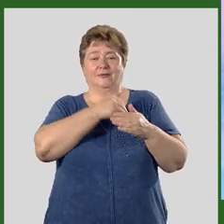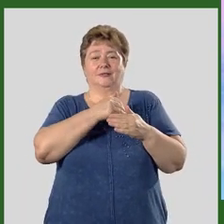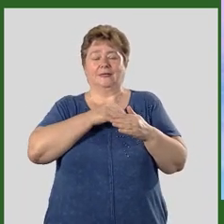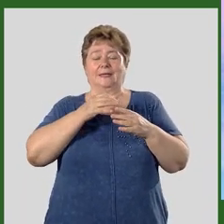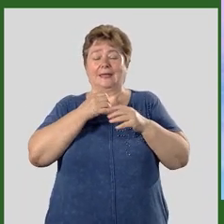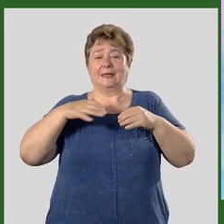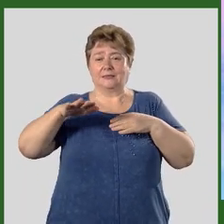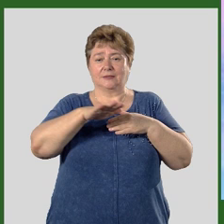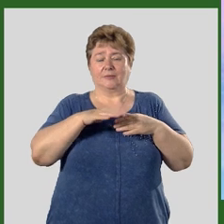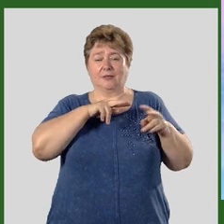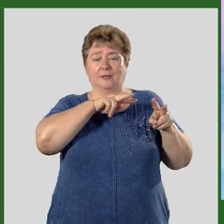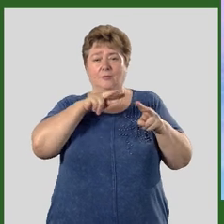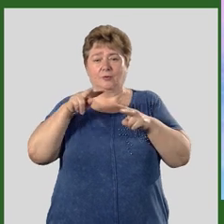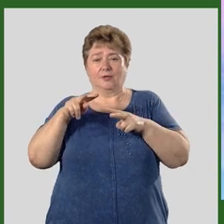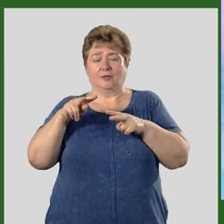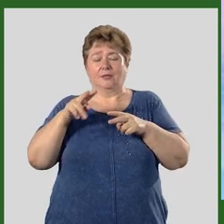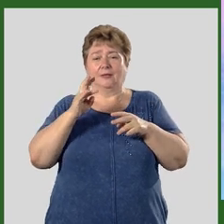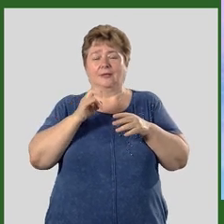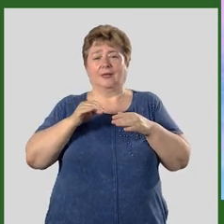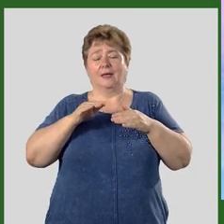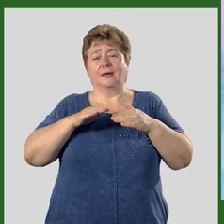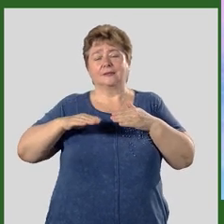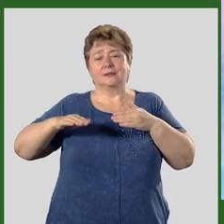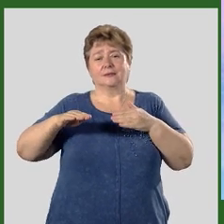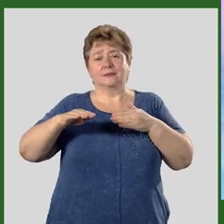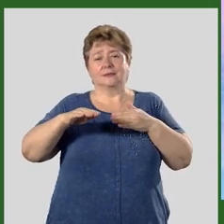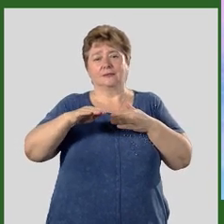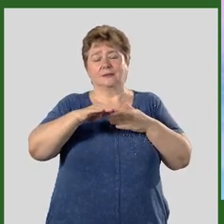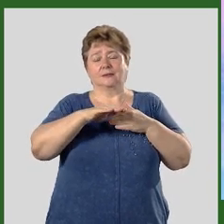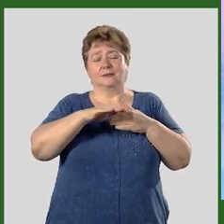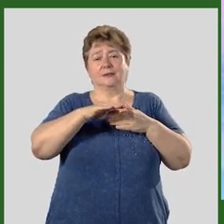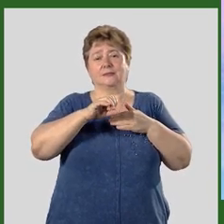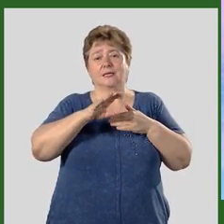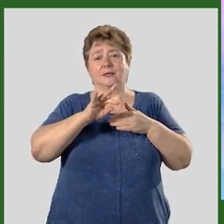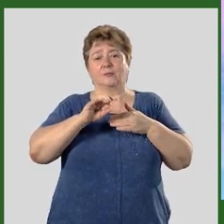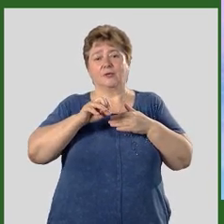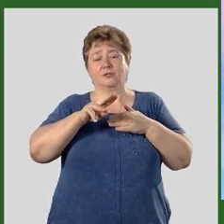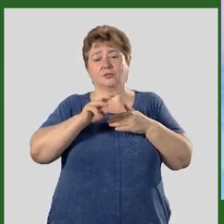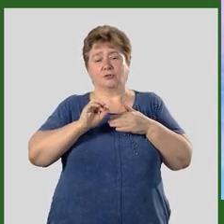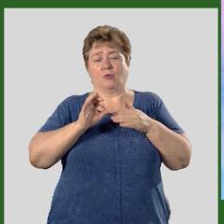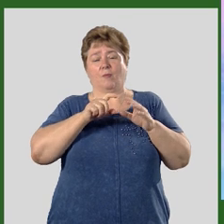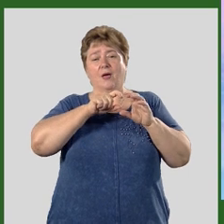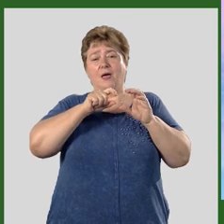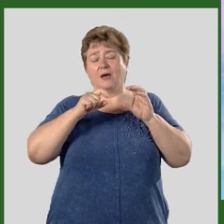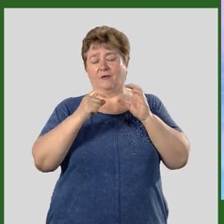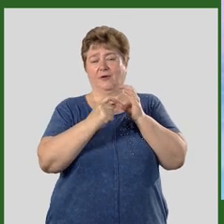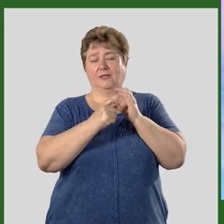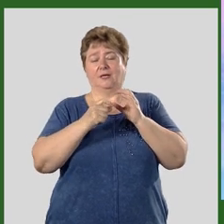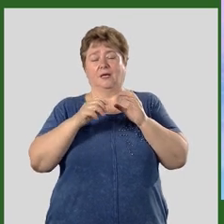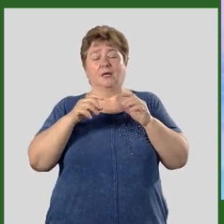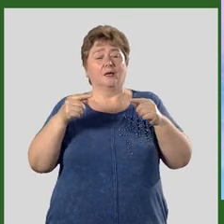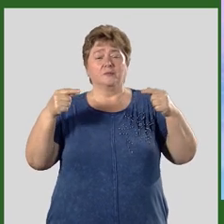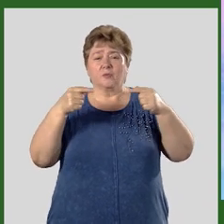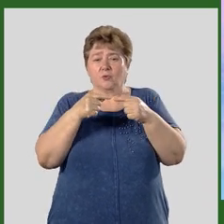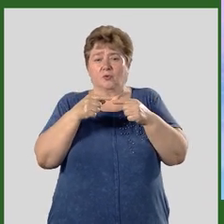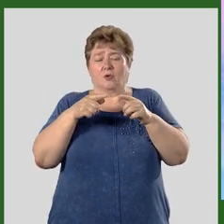температуры на Земле наблюдаются на так называемом термическом экваторе. Он не